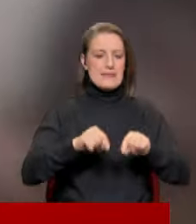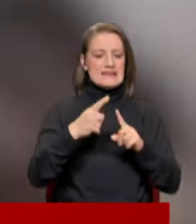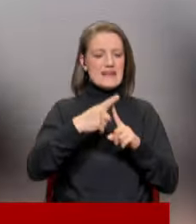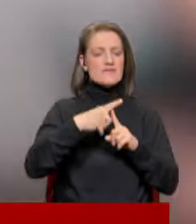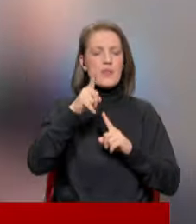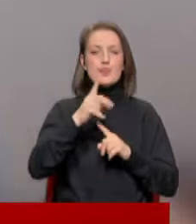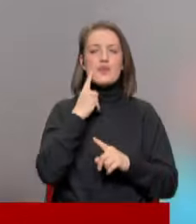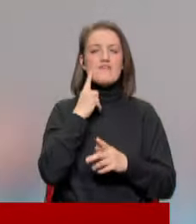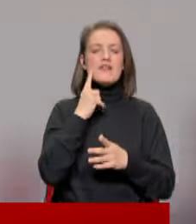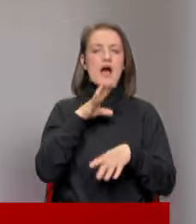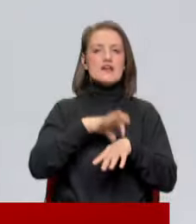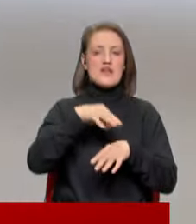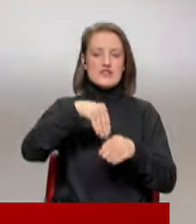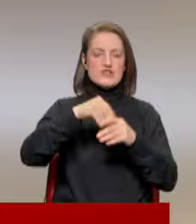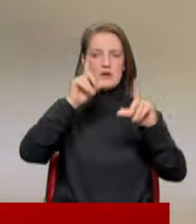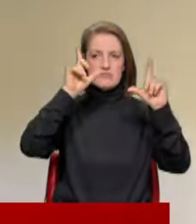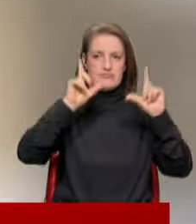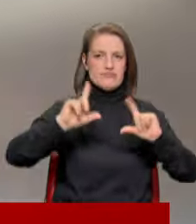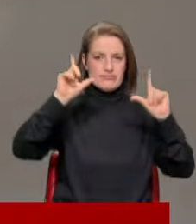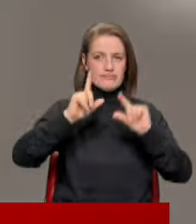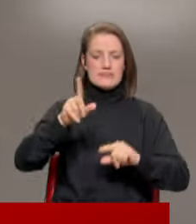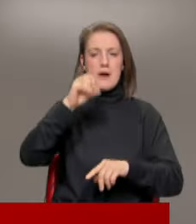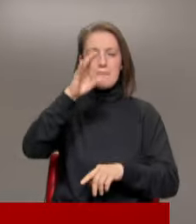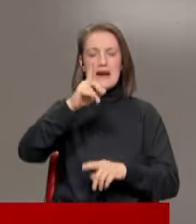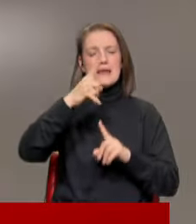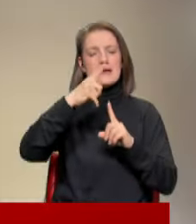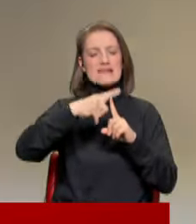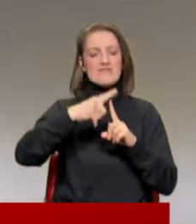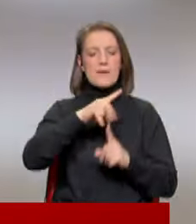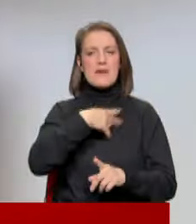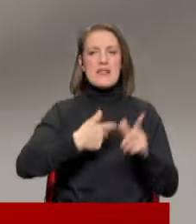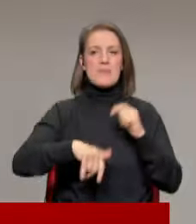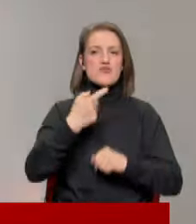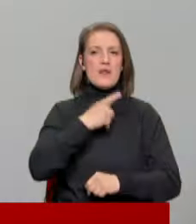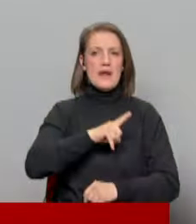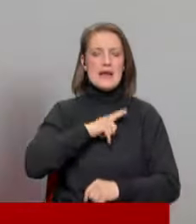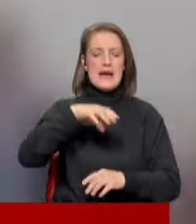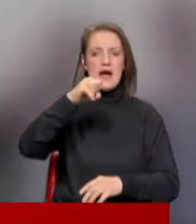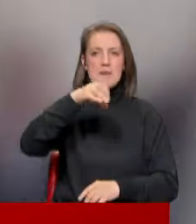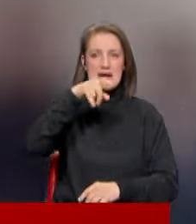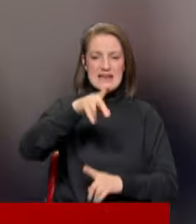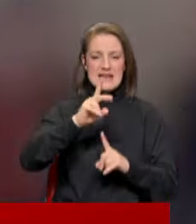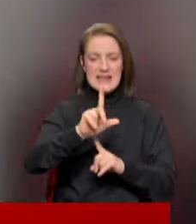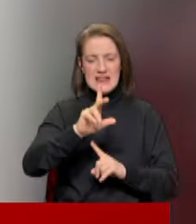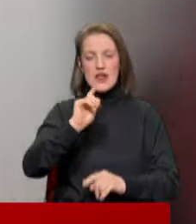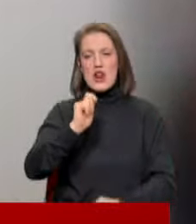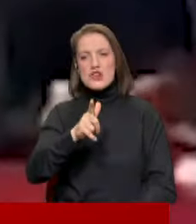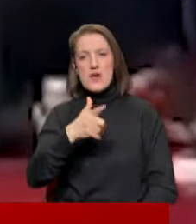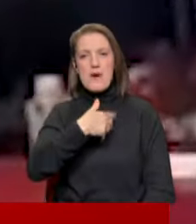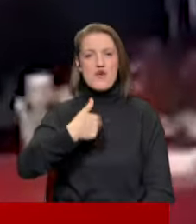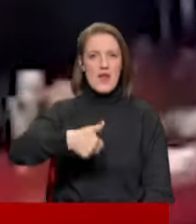Hastanesi içinden bu görüntülerde Ak Parti Bitlis Tatvan belediye başkan adayları AK Partili il ilçe